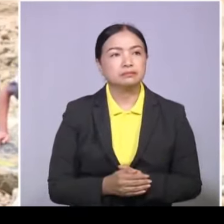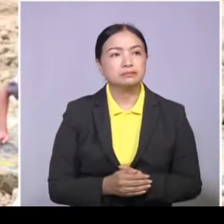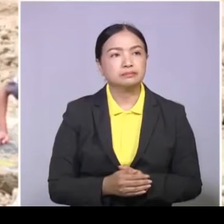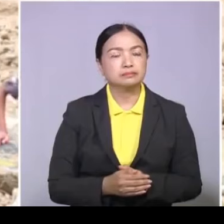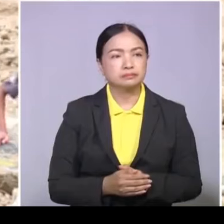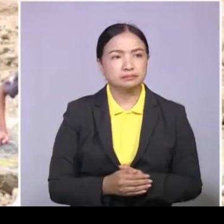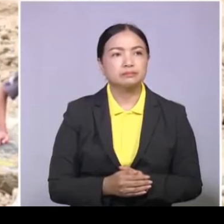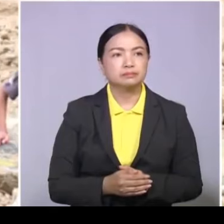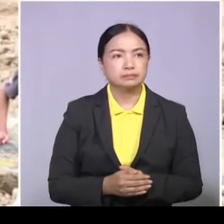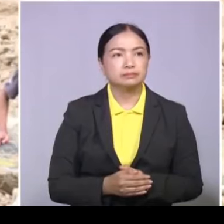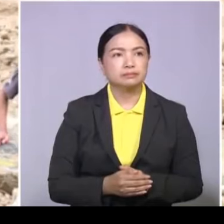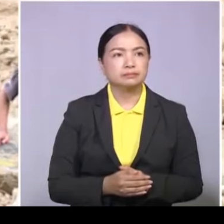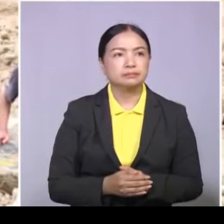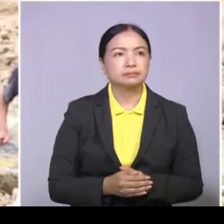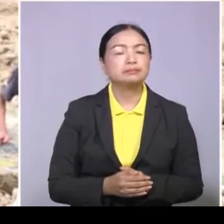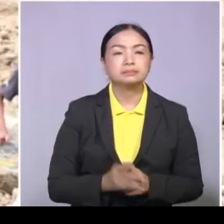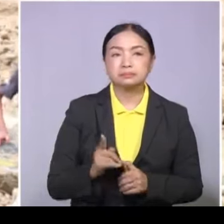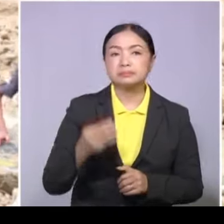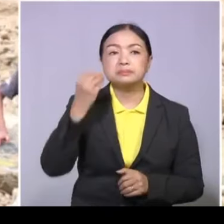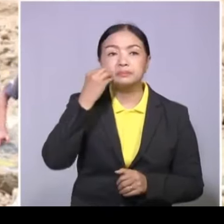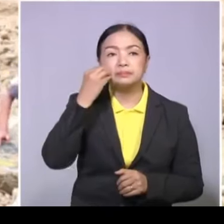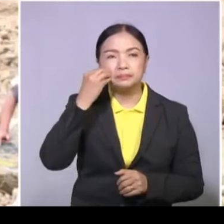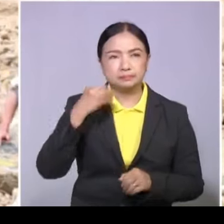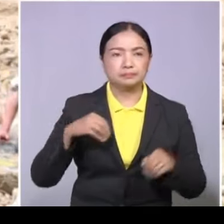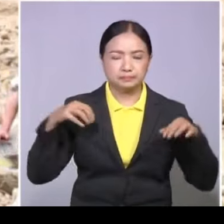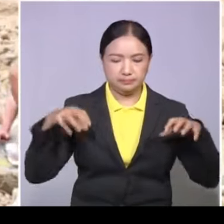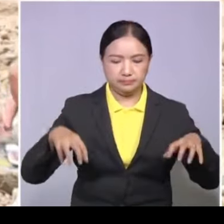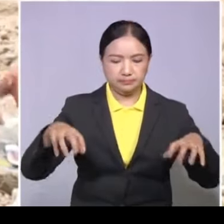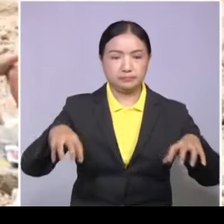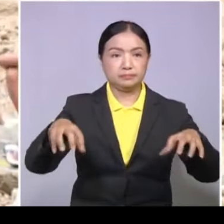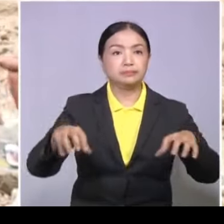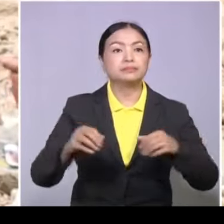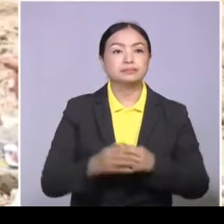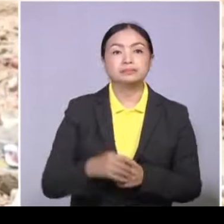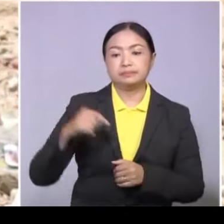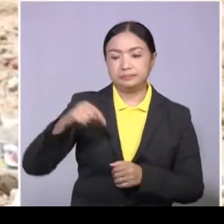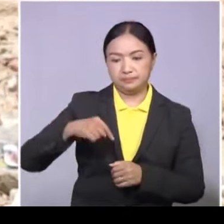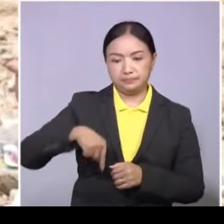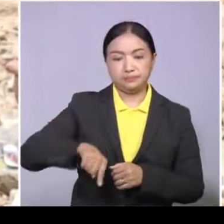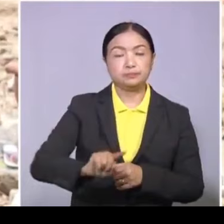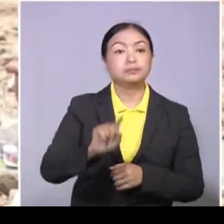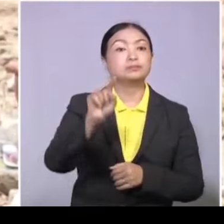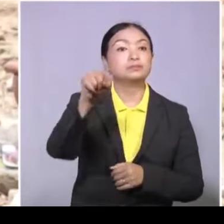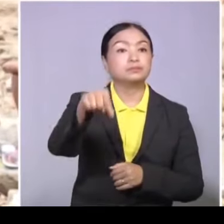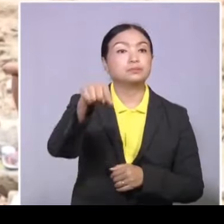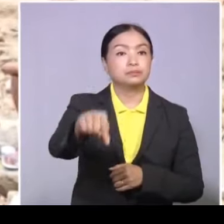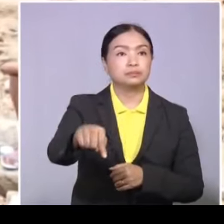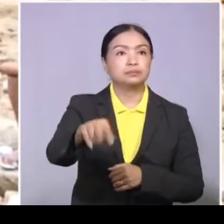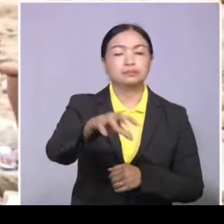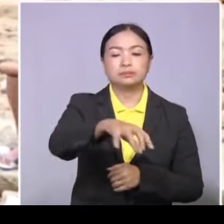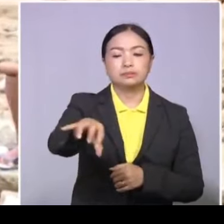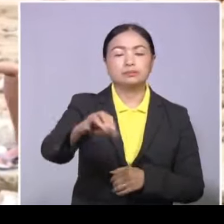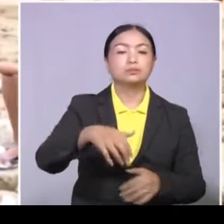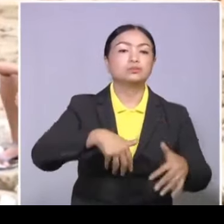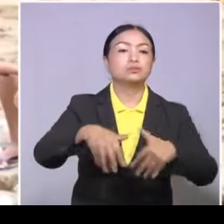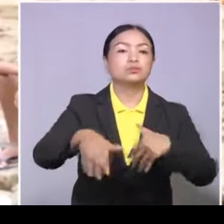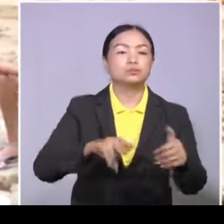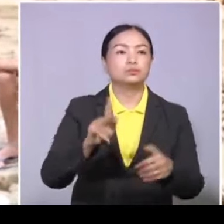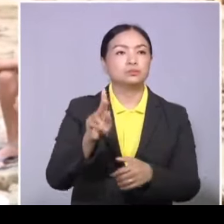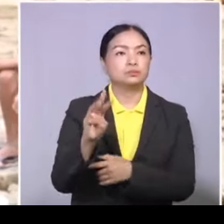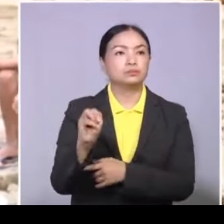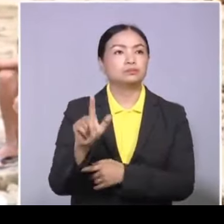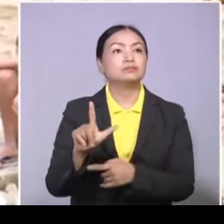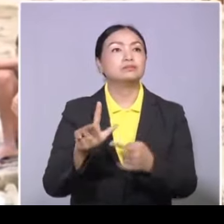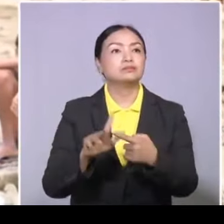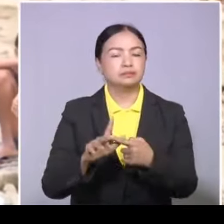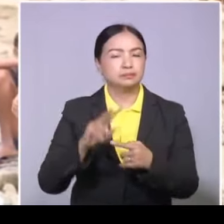บริเวณน้ำตกแห่งนี้ก็จะมีบ้านของชาวบ้านเนี่ยค่ะที่ปลูกเรียงรายอยู่ด้วยแล้วจากจุดนี้ลงไปก็คือชุมชนกำมะลาที่คุณผู้ชมเห็นน้ำลงไปท่ว